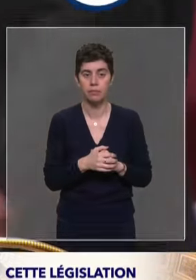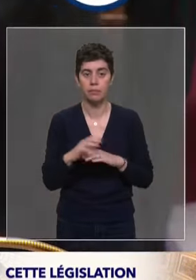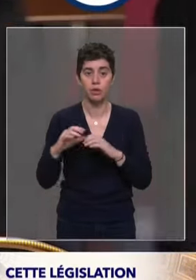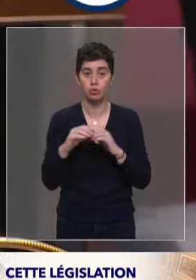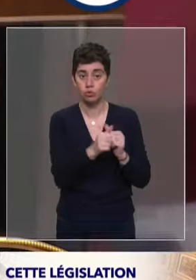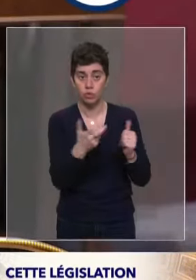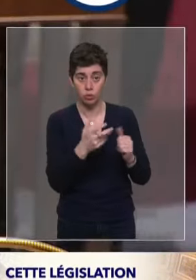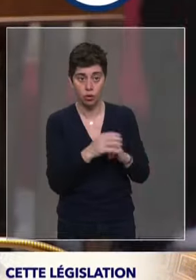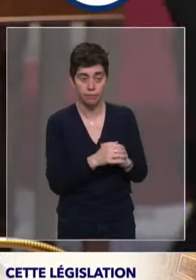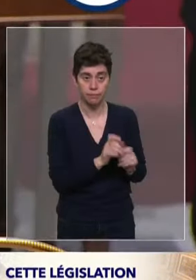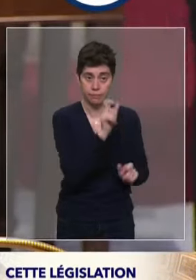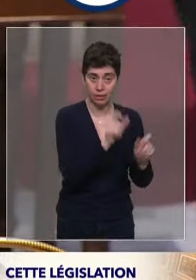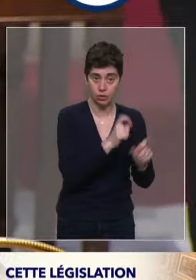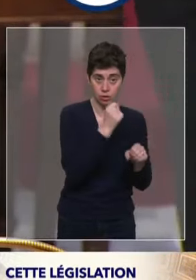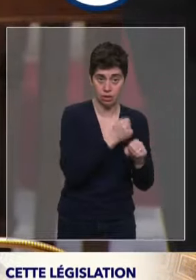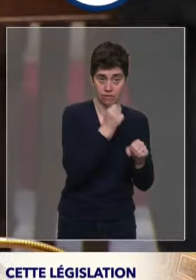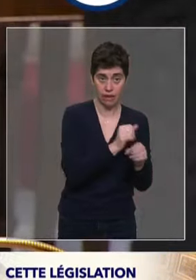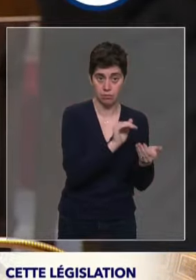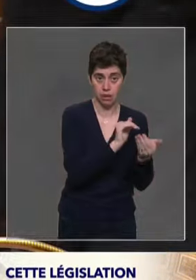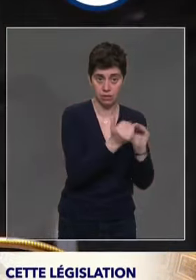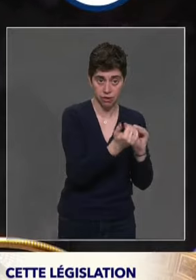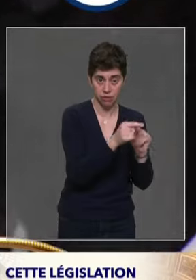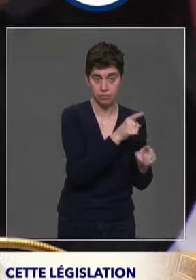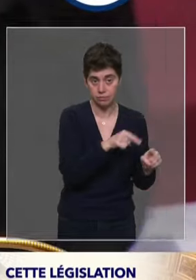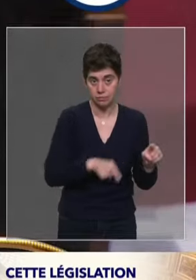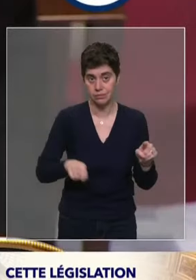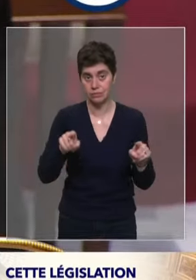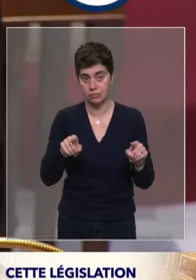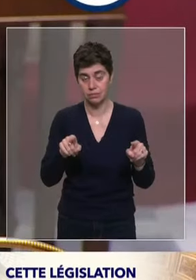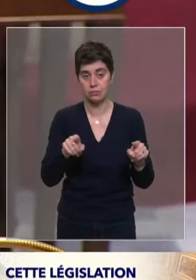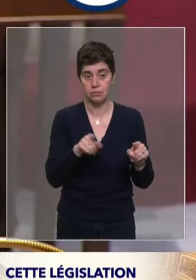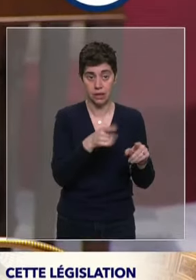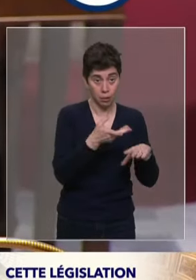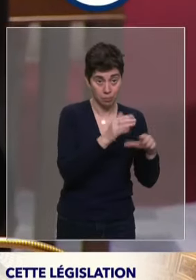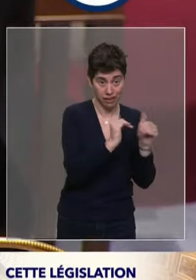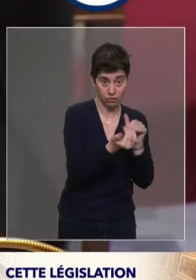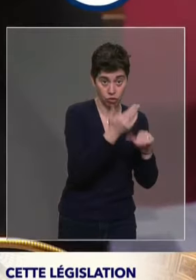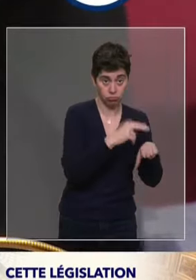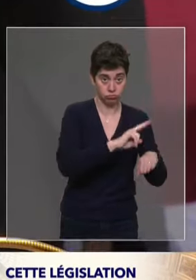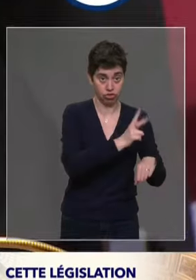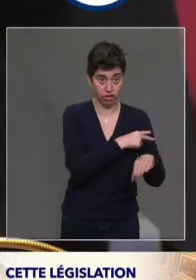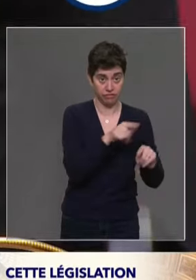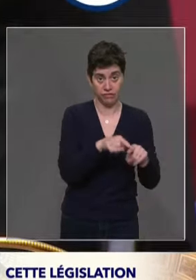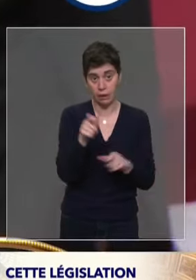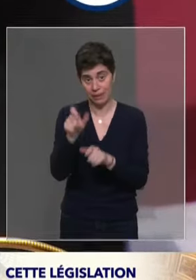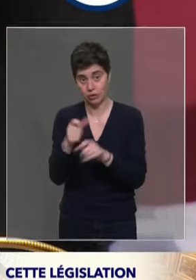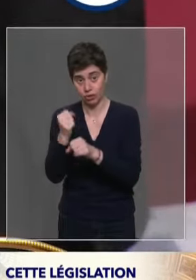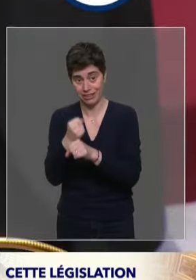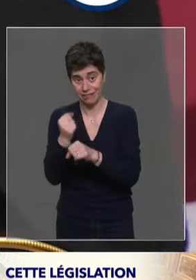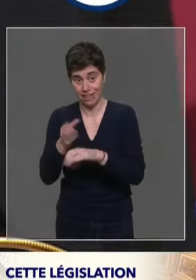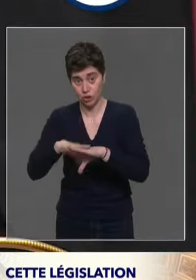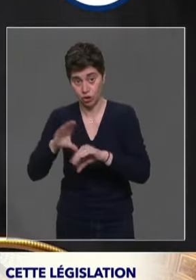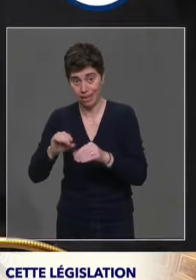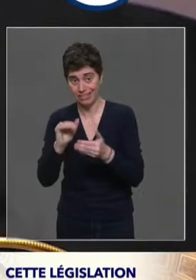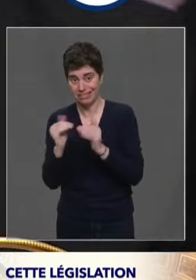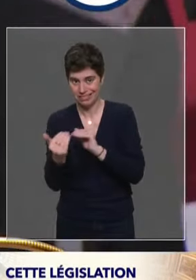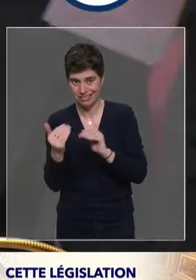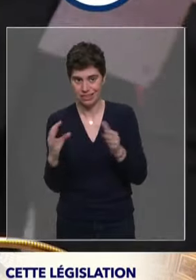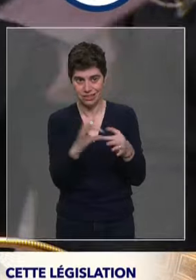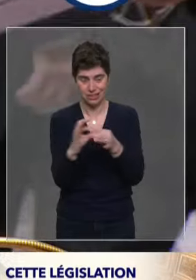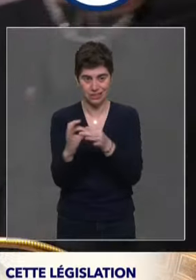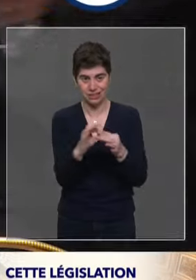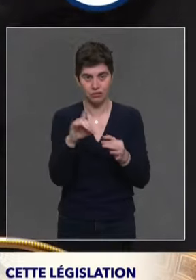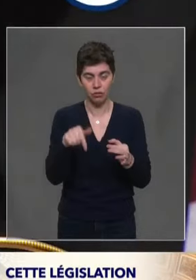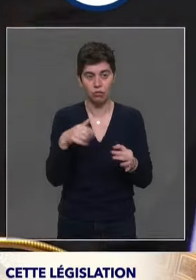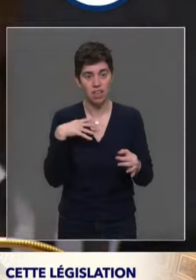de travail entre la plateforme et le travailleur. Cette distinction entre vrais et faux travailleurs indépendants est